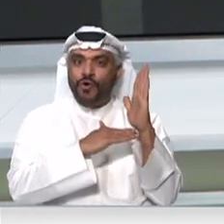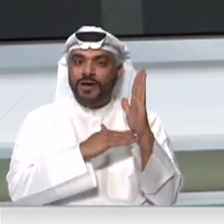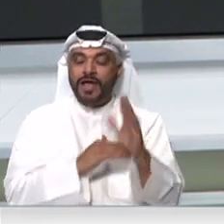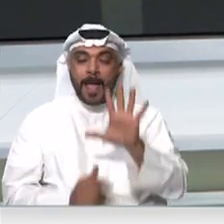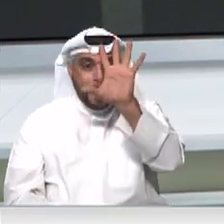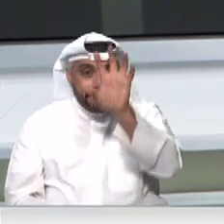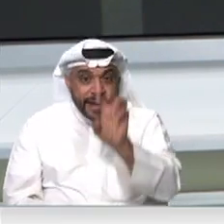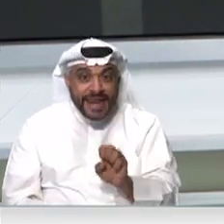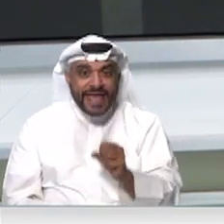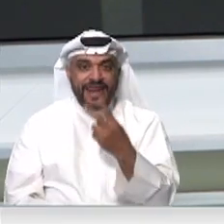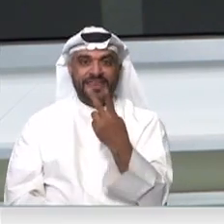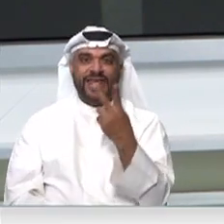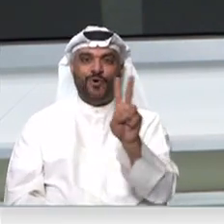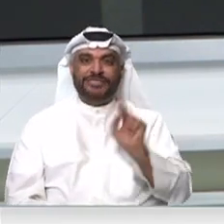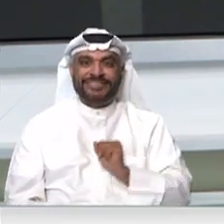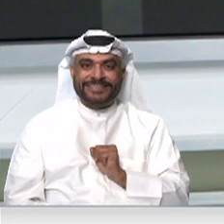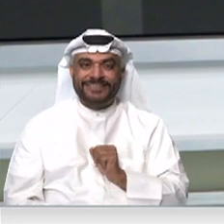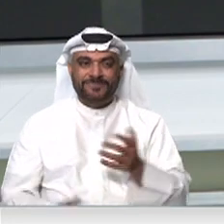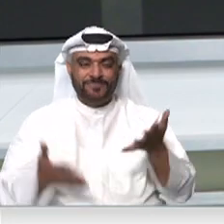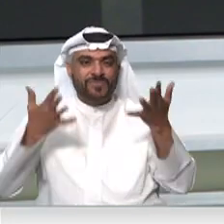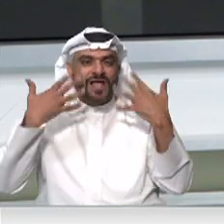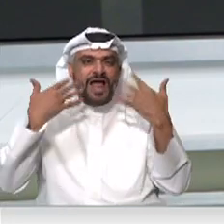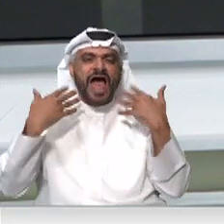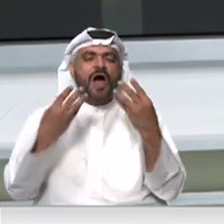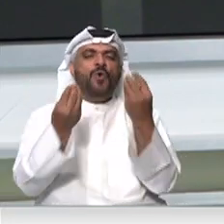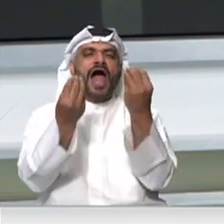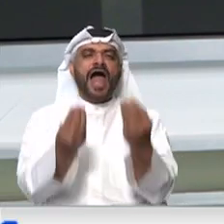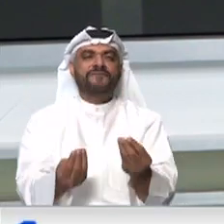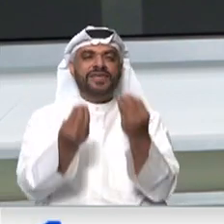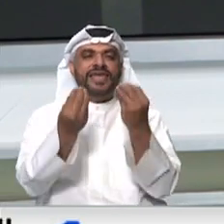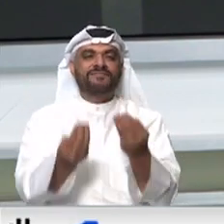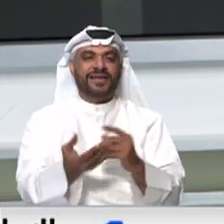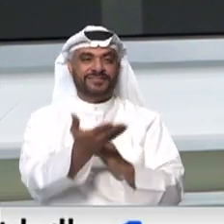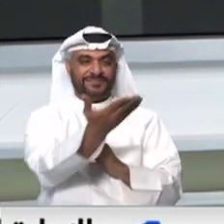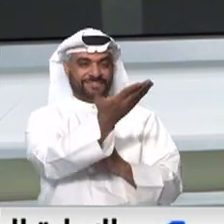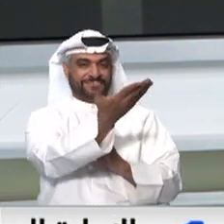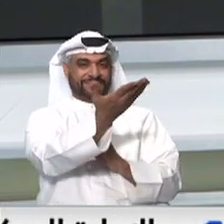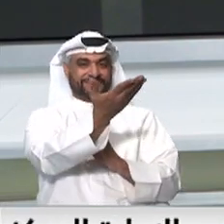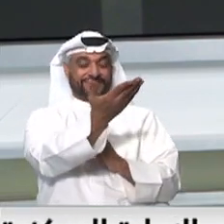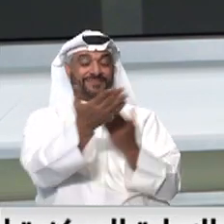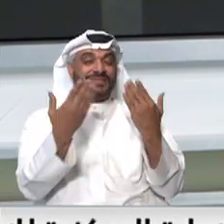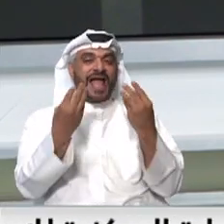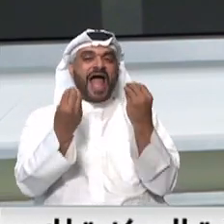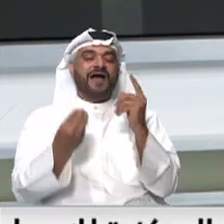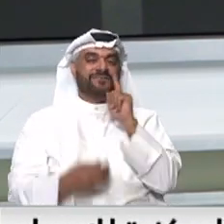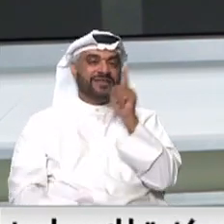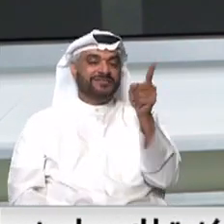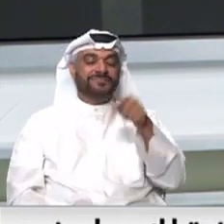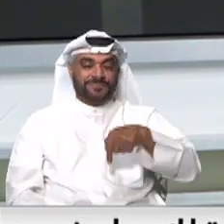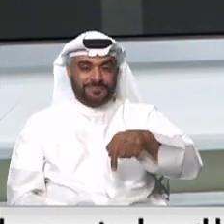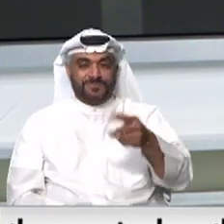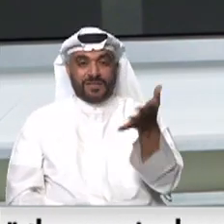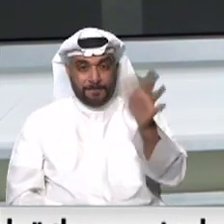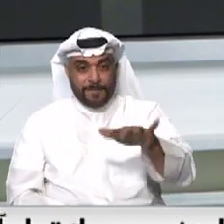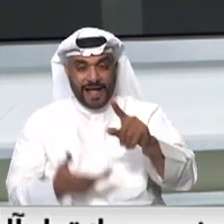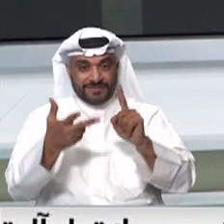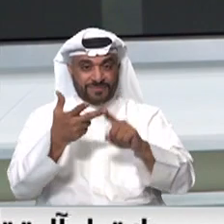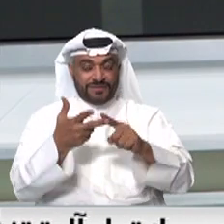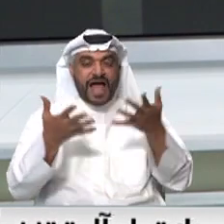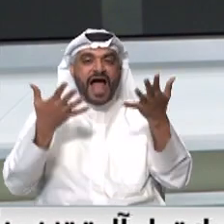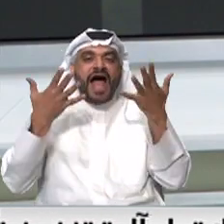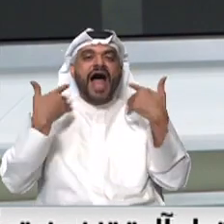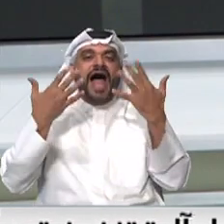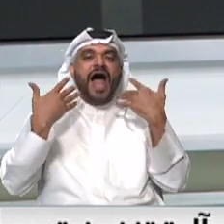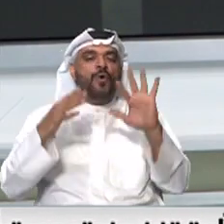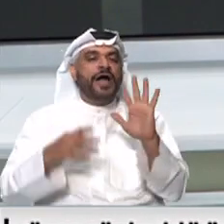درجه مئويه والرياح متقلبه الاتجاه الى جنوبيه غربيه من 8 الى 30 م في الساعه يرجع الهواء الشمالي